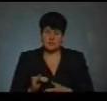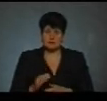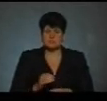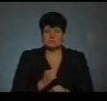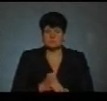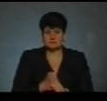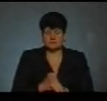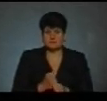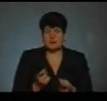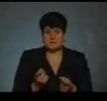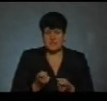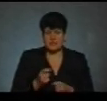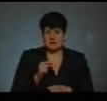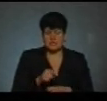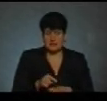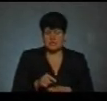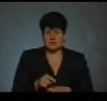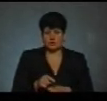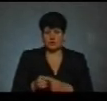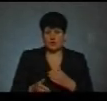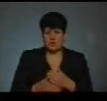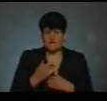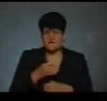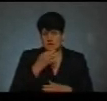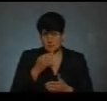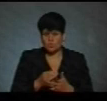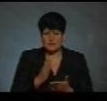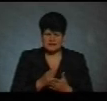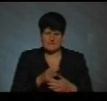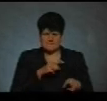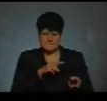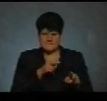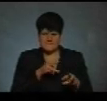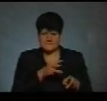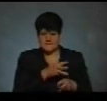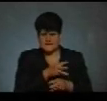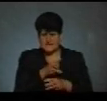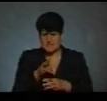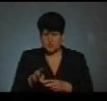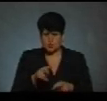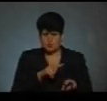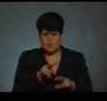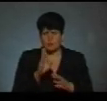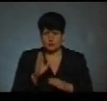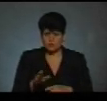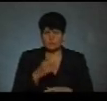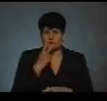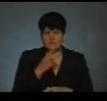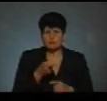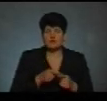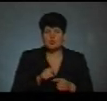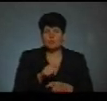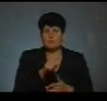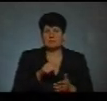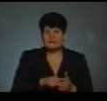здійснити притягнення їх до адміністративної відповідальності. У нас є відеоспостереження. Зараз будемо дивитися по цьому питанню, тому